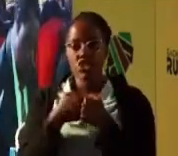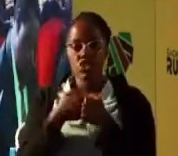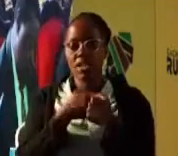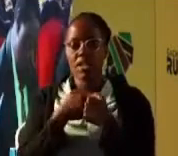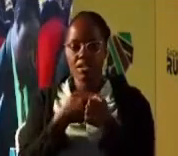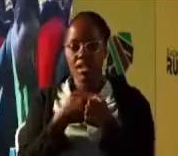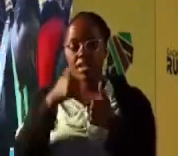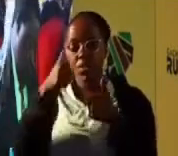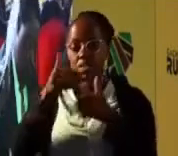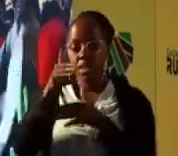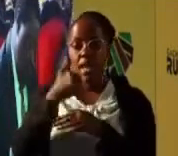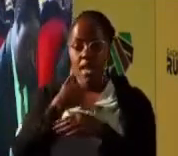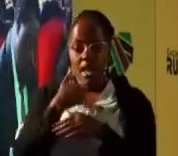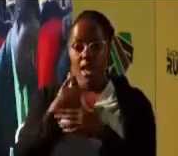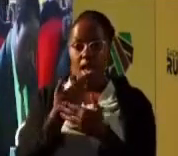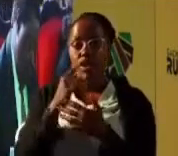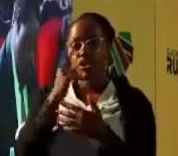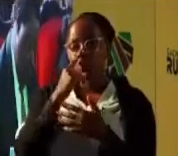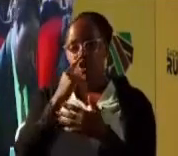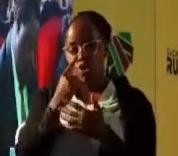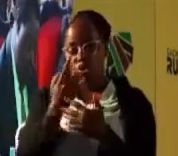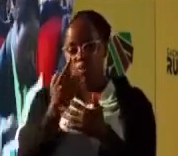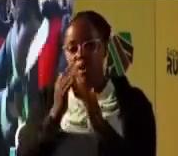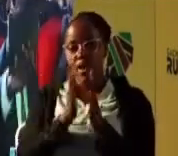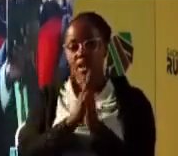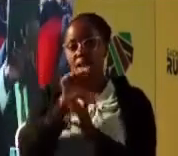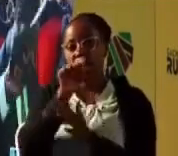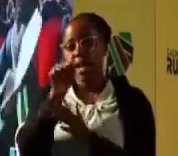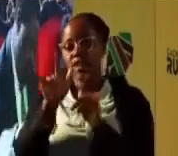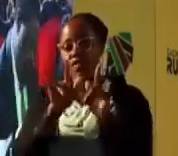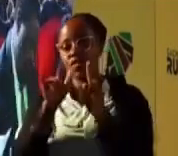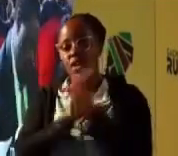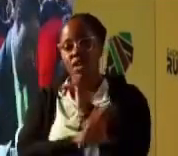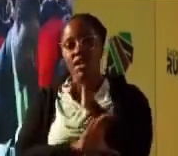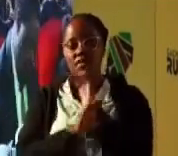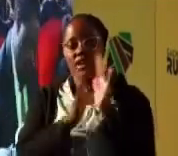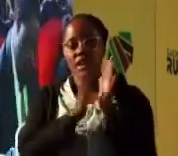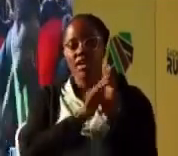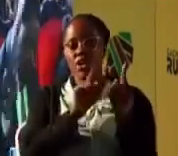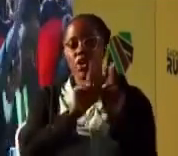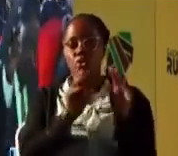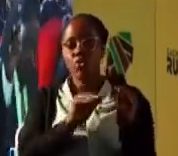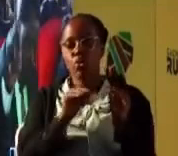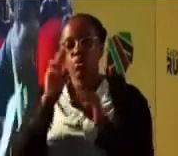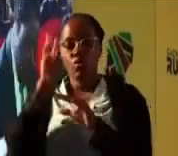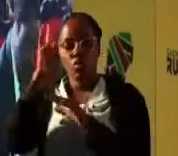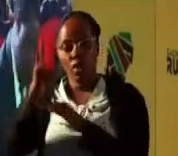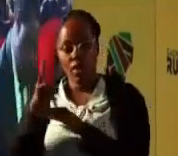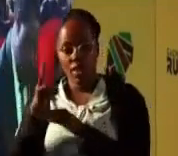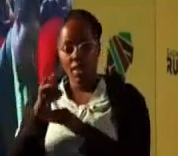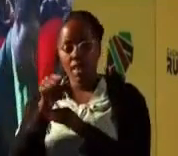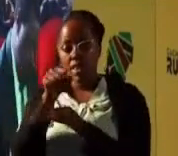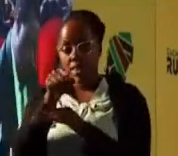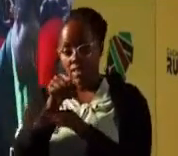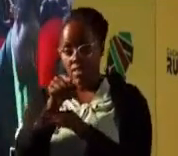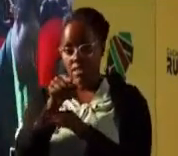challenges, zile ziko na tuko nazo domestically na kule ngambo, na tutahamisha